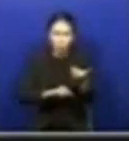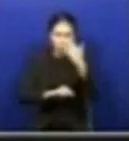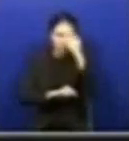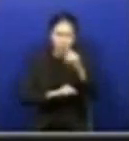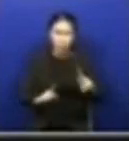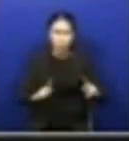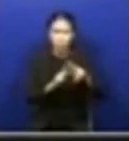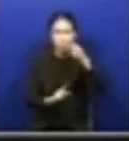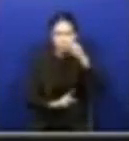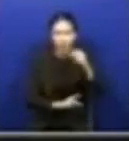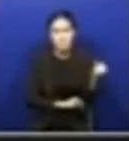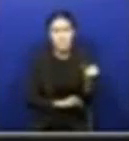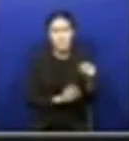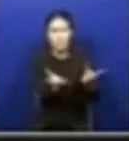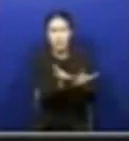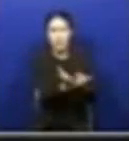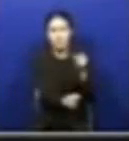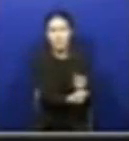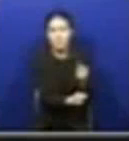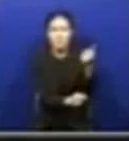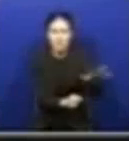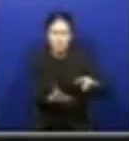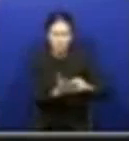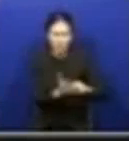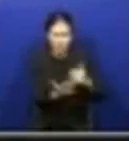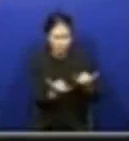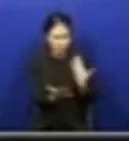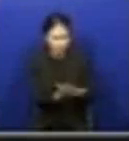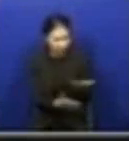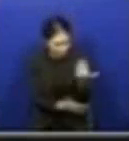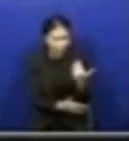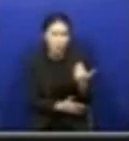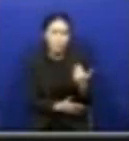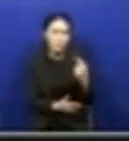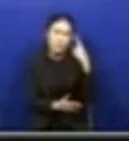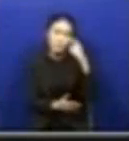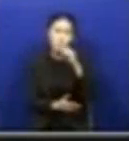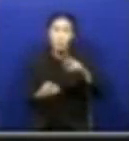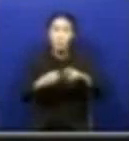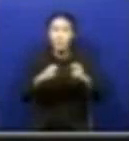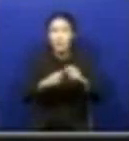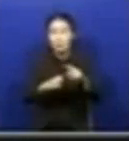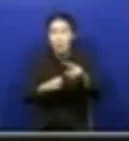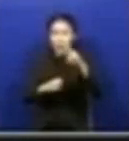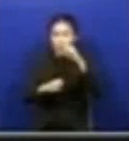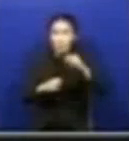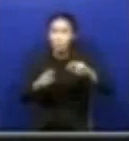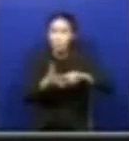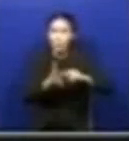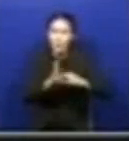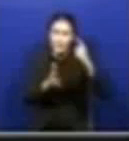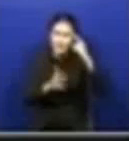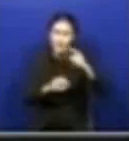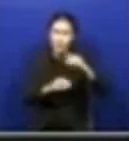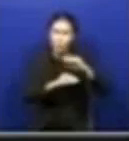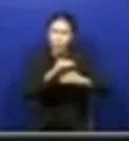ลประทานเราแย่วันนี้ยังไปเอาเงินคืนมาอีกแล้วท่านบอกว่าจะมาแก้ปัญหาภัยแล้งแต่ท่านไปเอาน้ำของโครงการชน